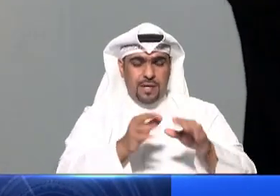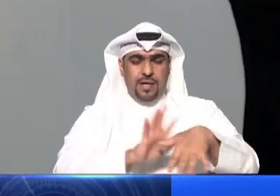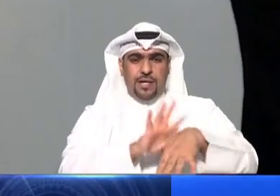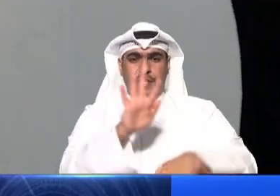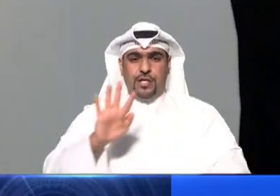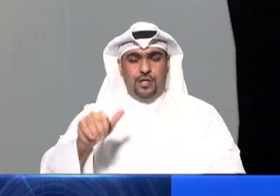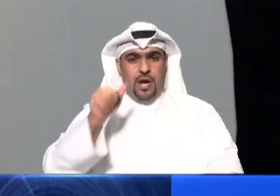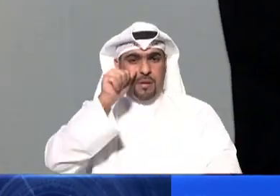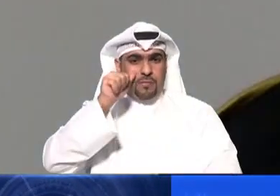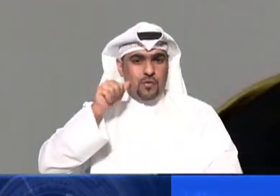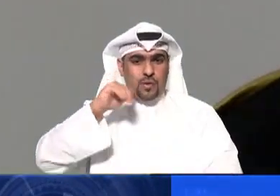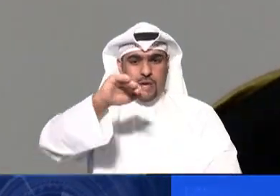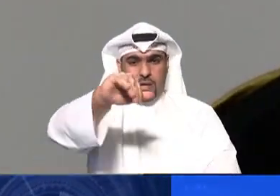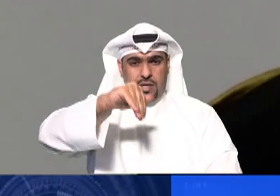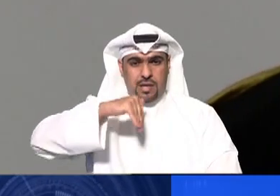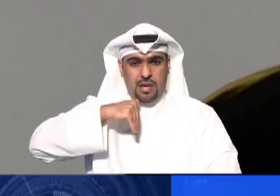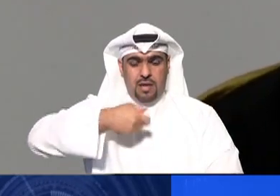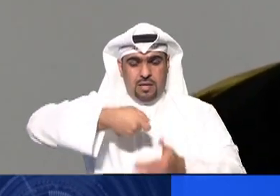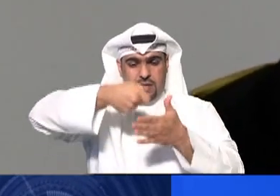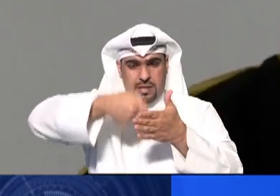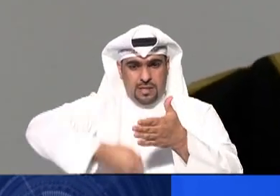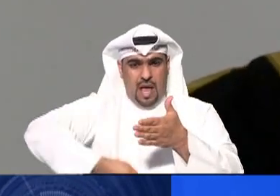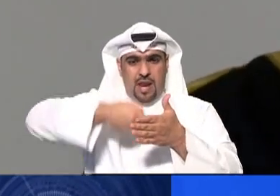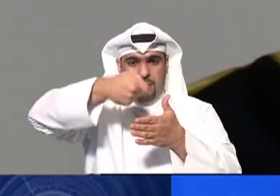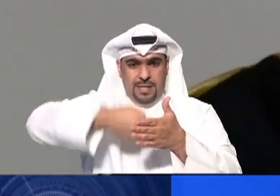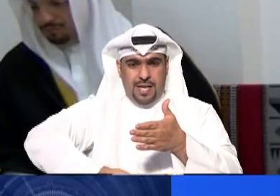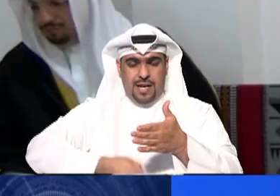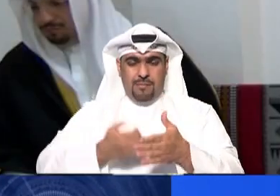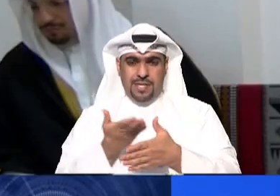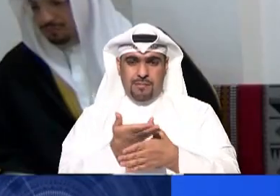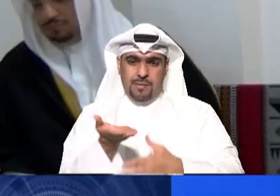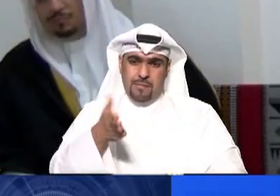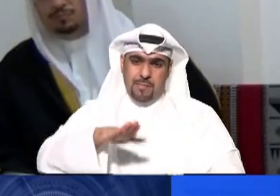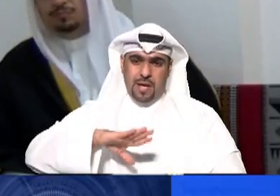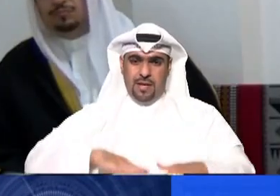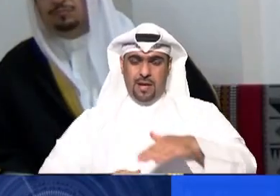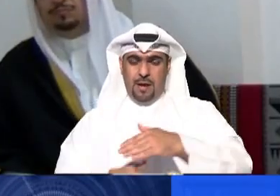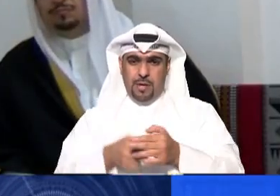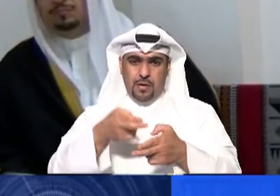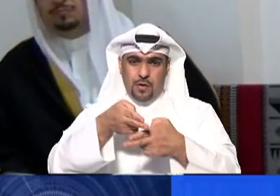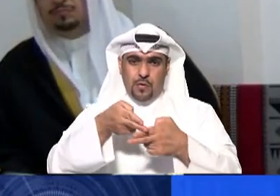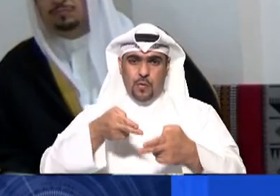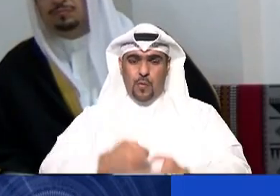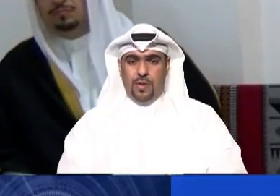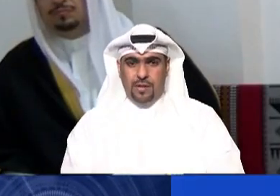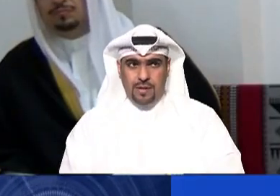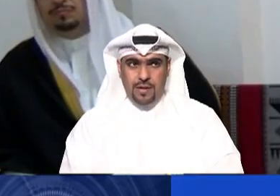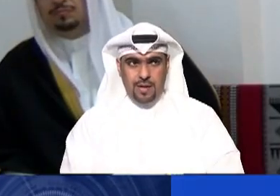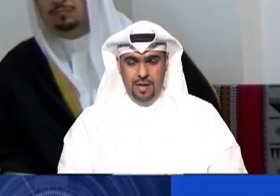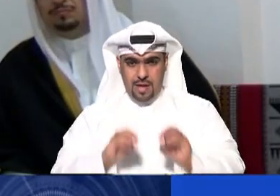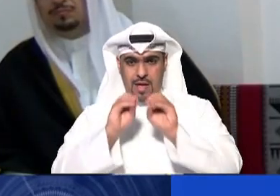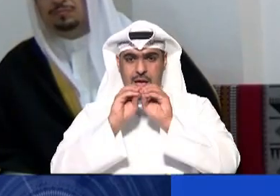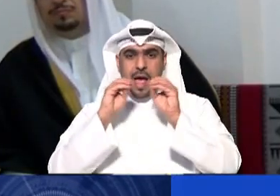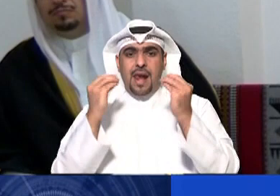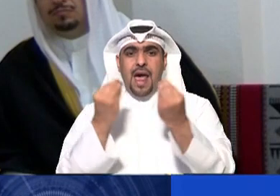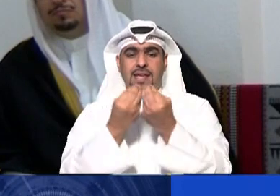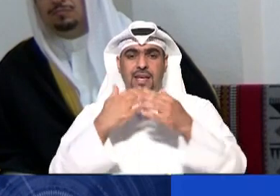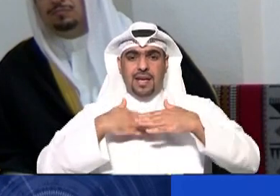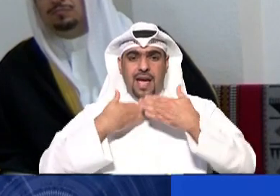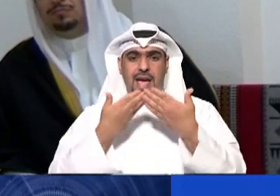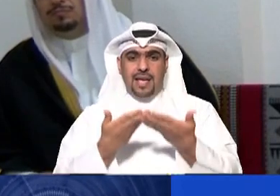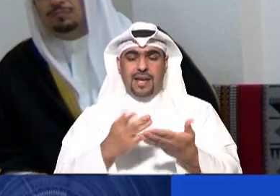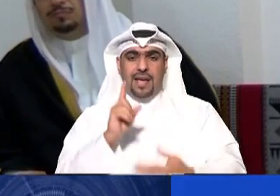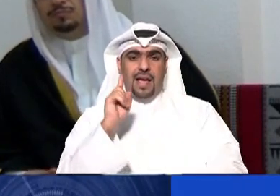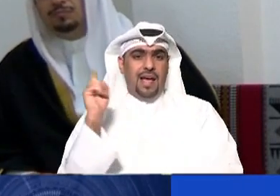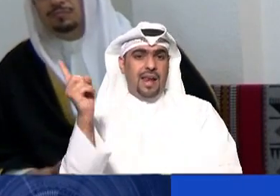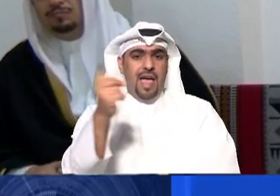فقيد الإنسانية والأمتين العربية والإسلامية. نيابة عن الهيئة الخيرية الإسلامية العالمية بدولة الكويت ومكتبها هنا